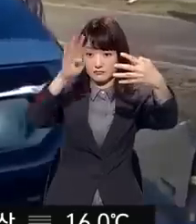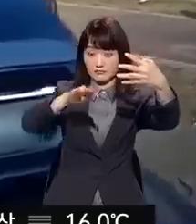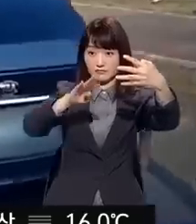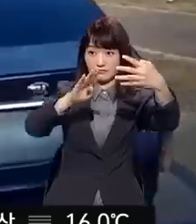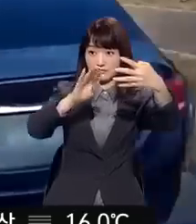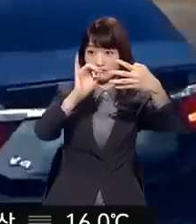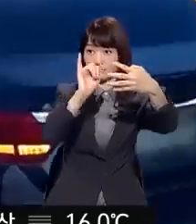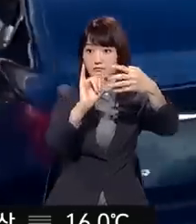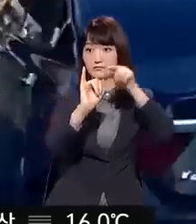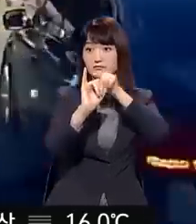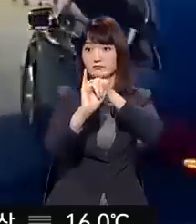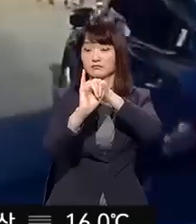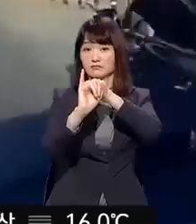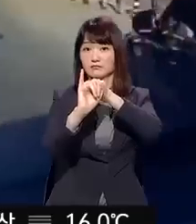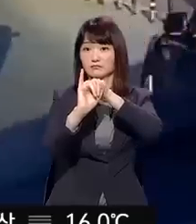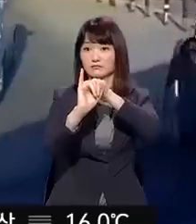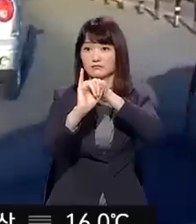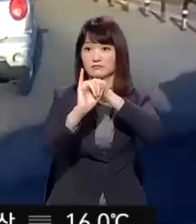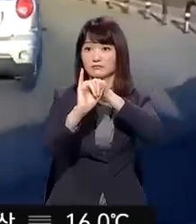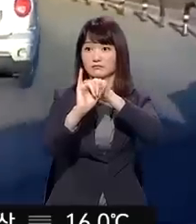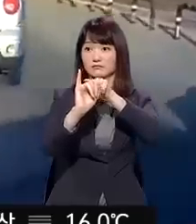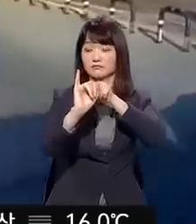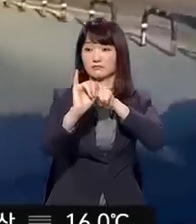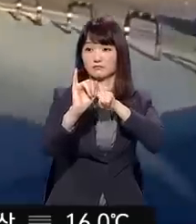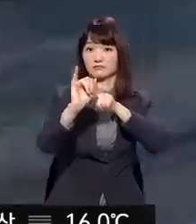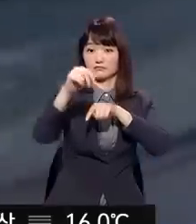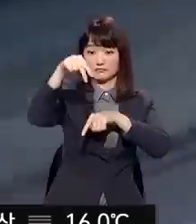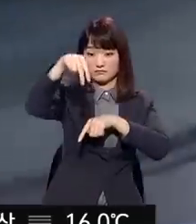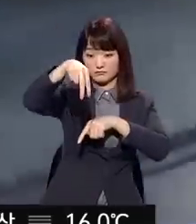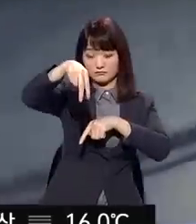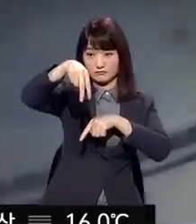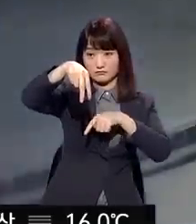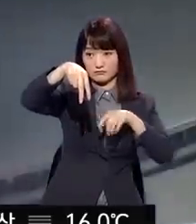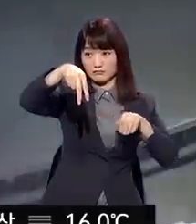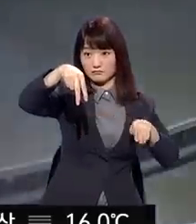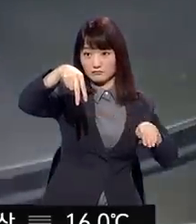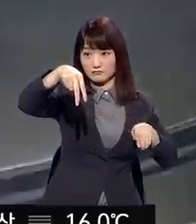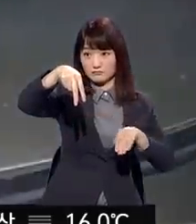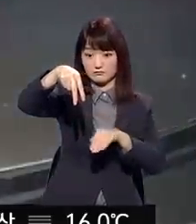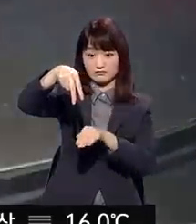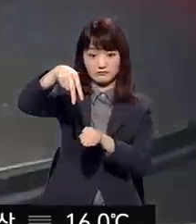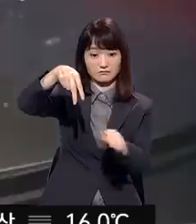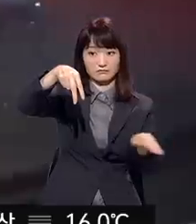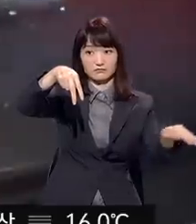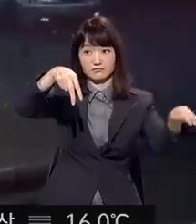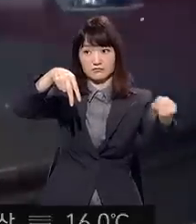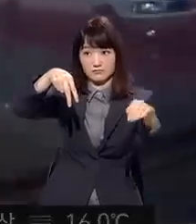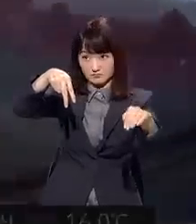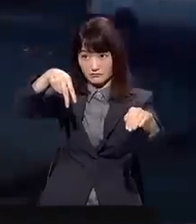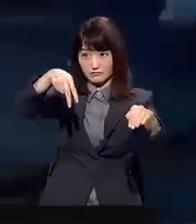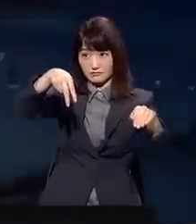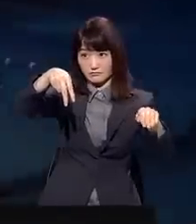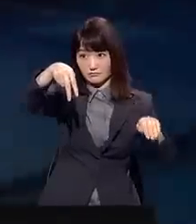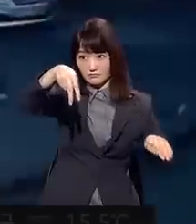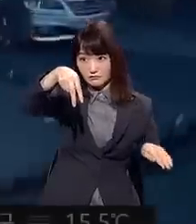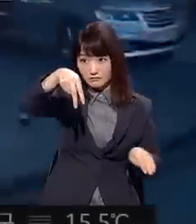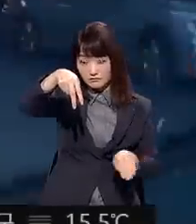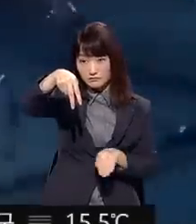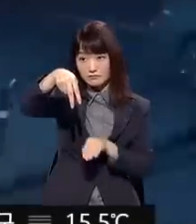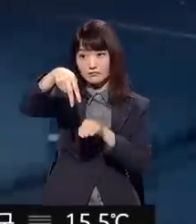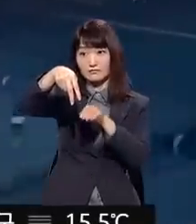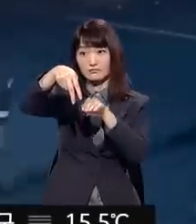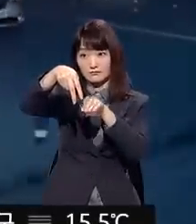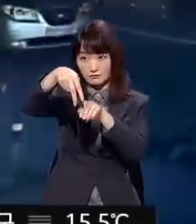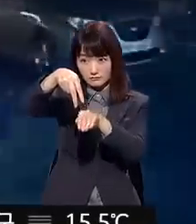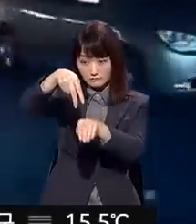여성이 지금 매달려 있습니다. 이거 떨어질 것 같아요. 자, 순간 차를 돌리는 블박차. 매달린 여성 밑으로, 일단